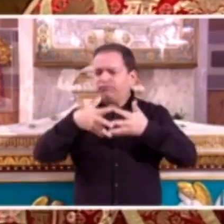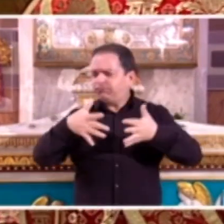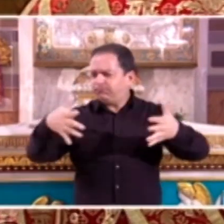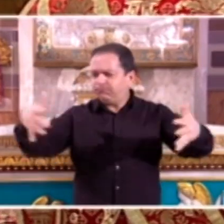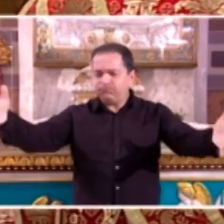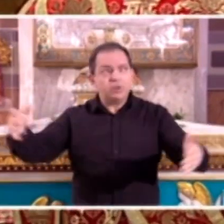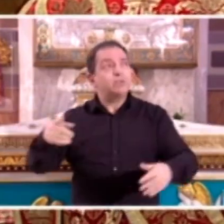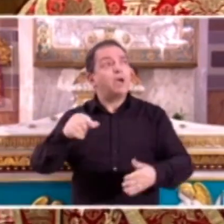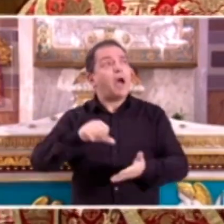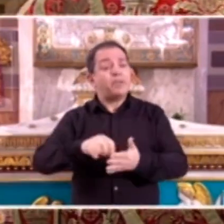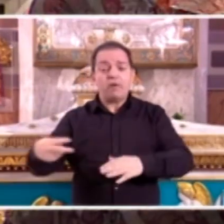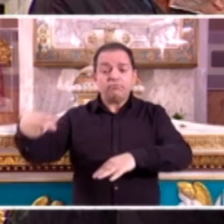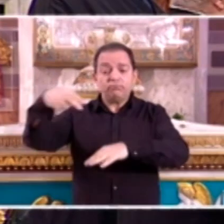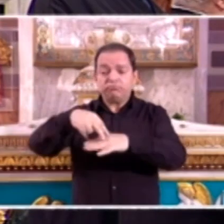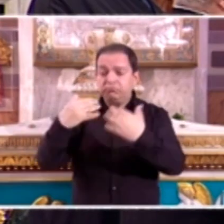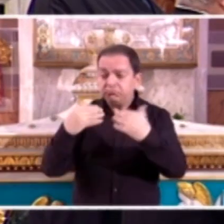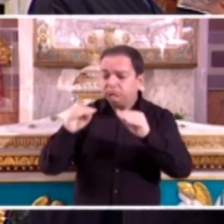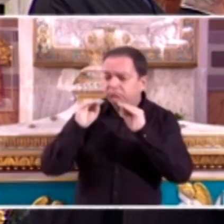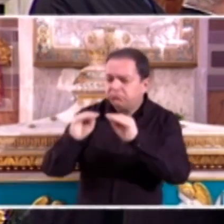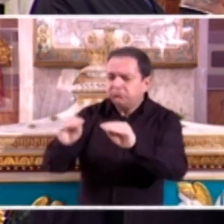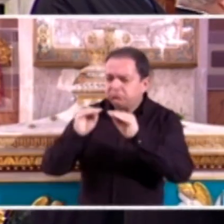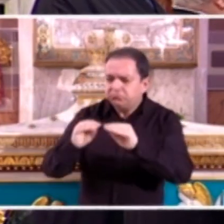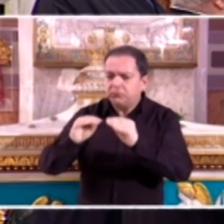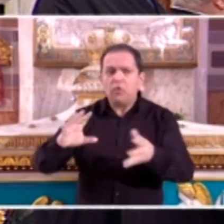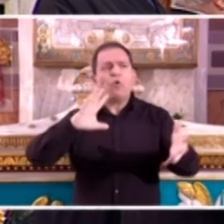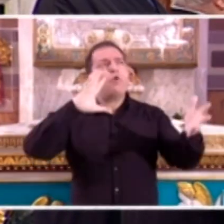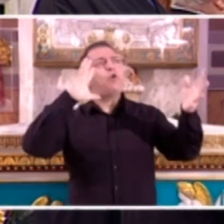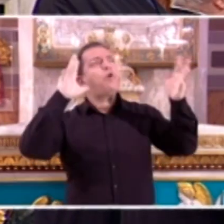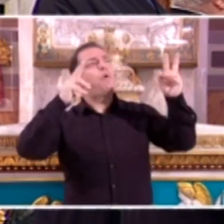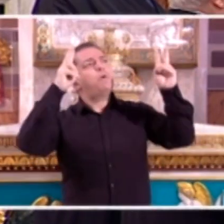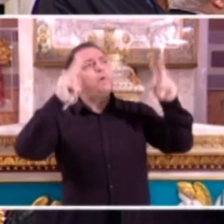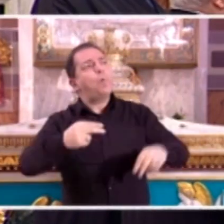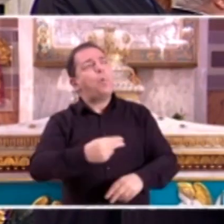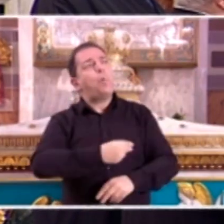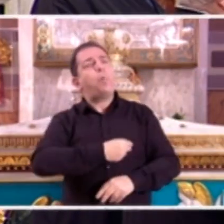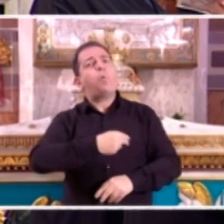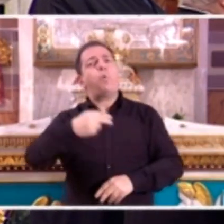Αθηναίων διδάσκαλων οικουμένης αγλάισμα